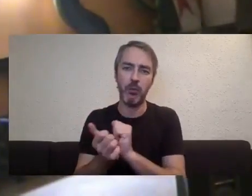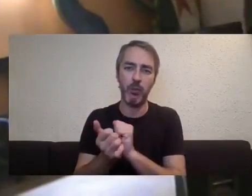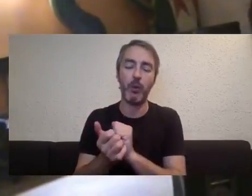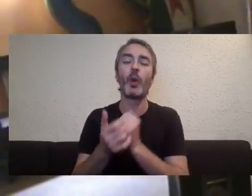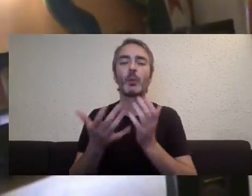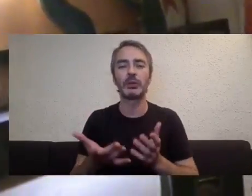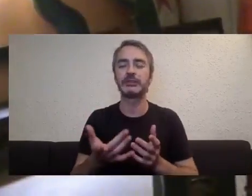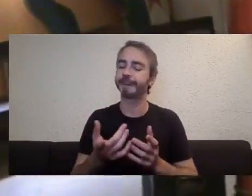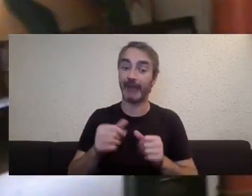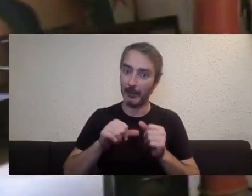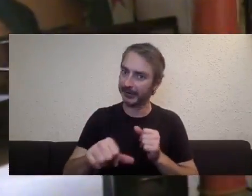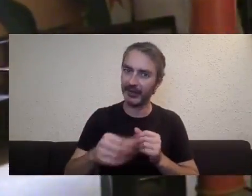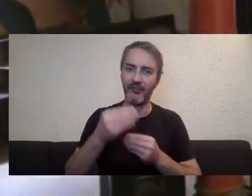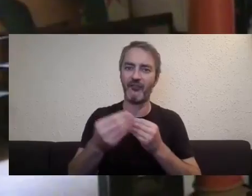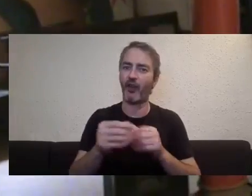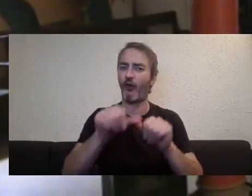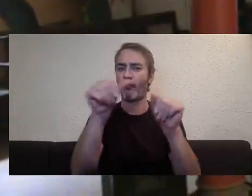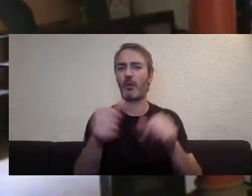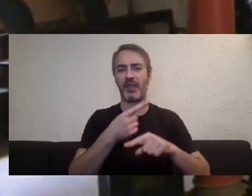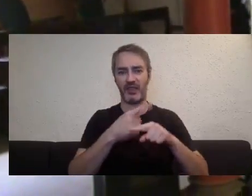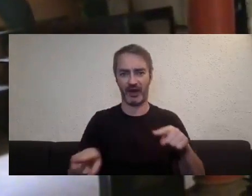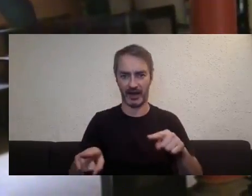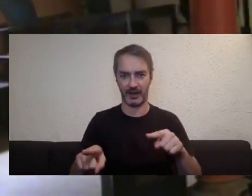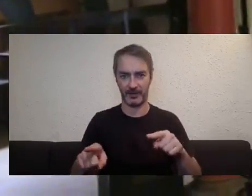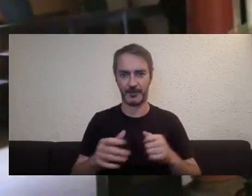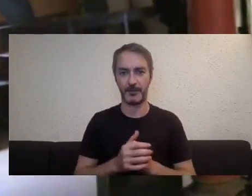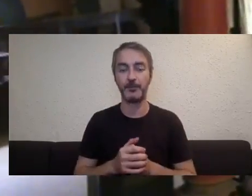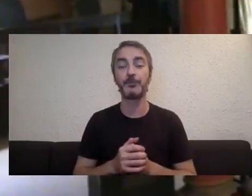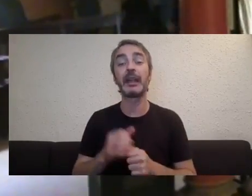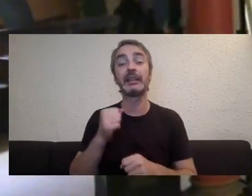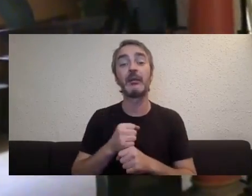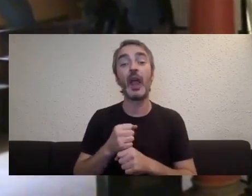barri, es decideix intentar afrontar una nova manera de fer-ho,